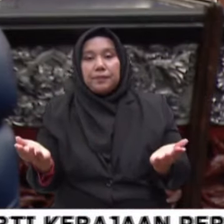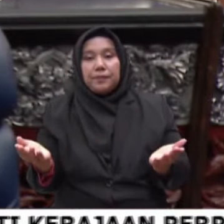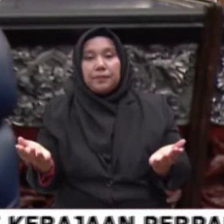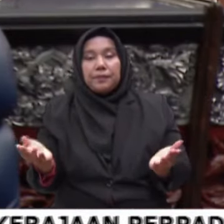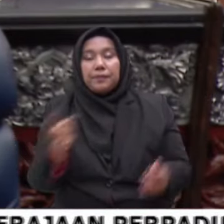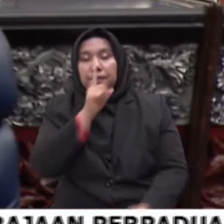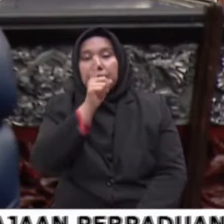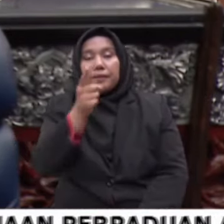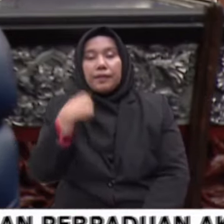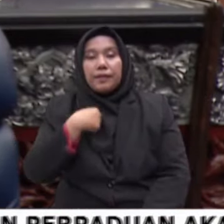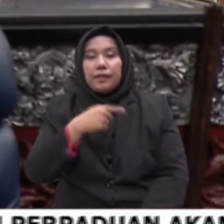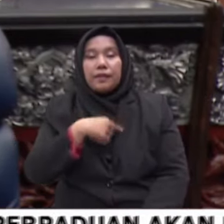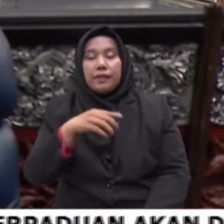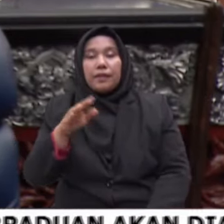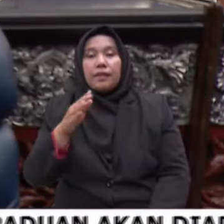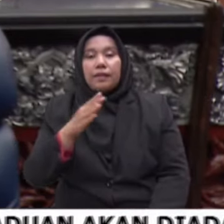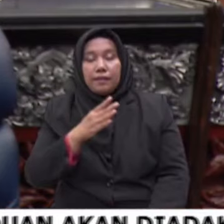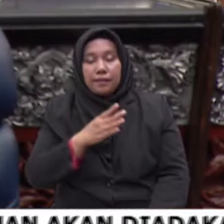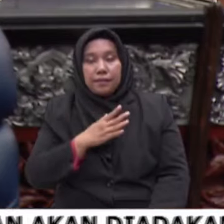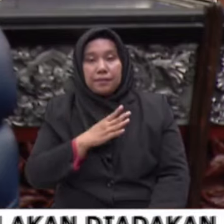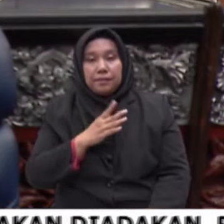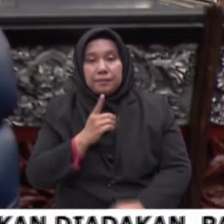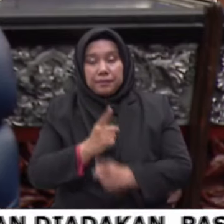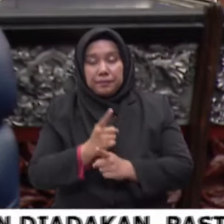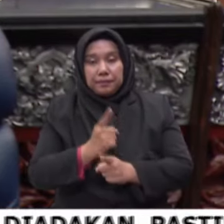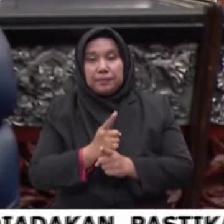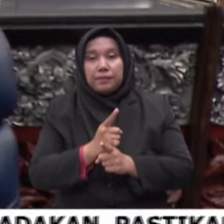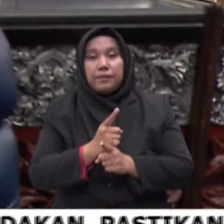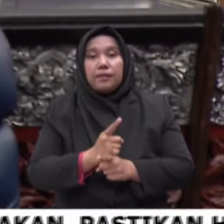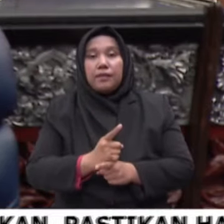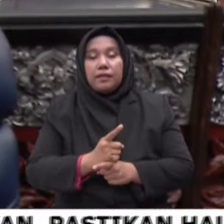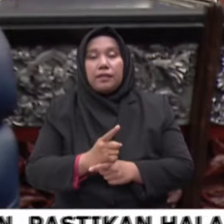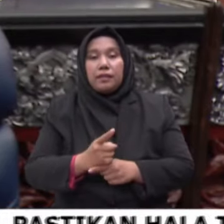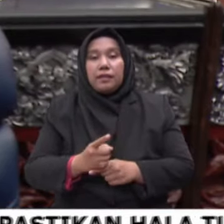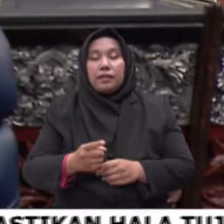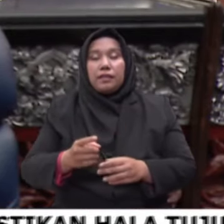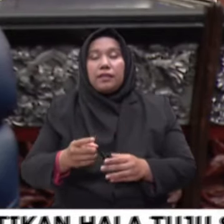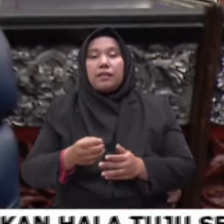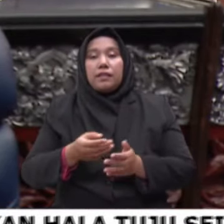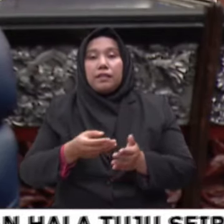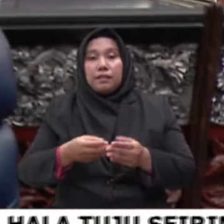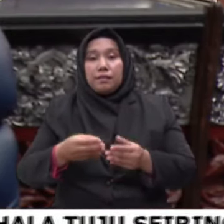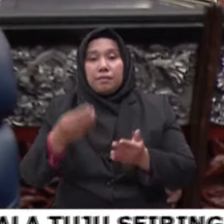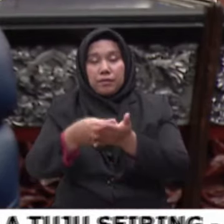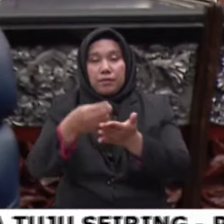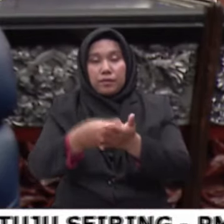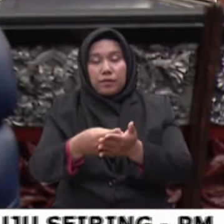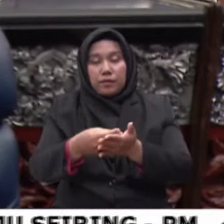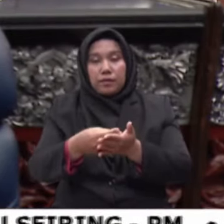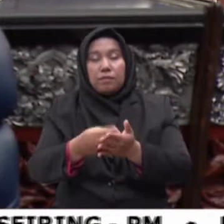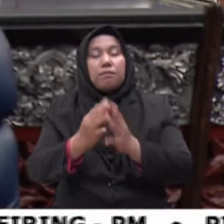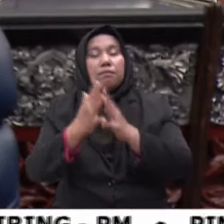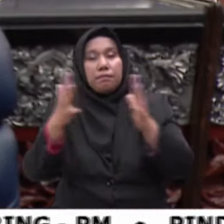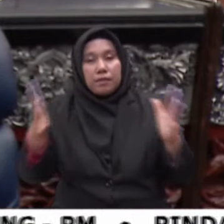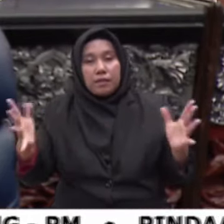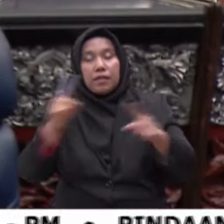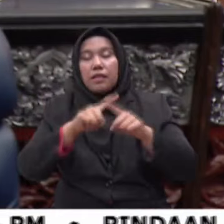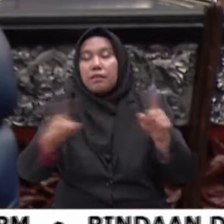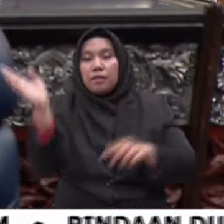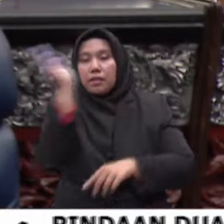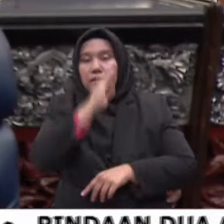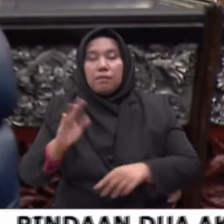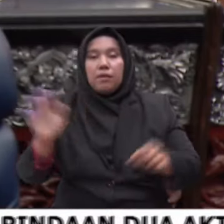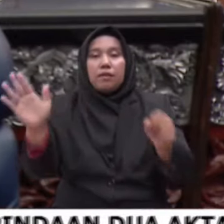kita akui peruntukan yang disalurkan cukup besar tetapi tidak pernah mencukupi untuk